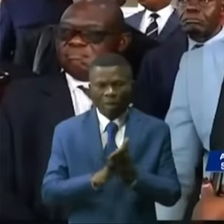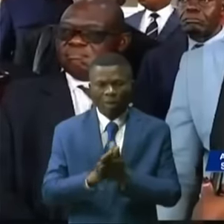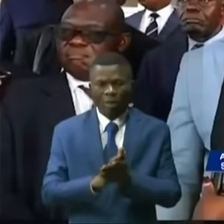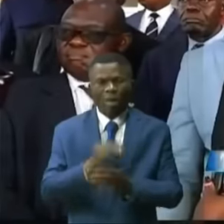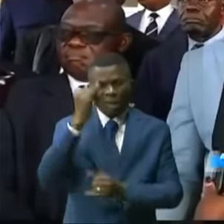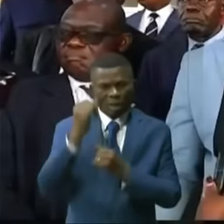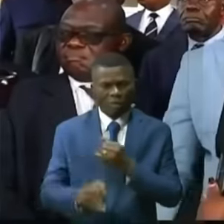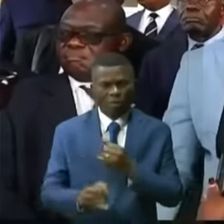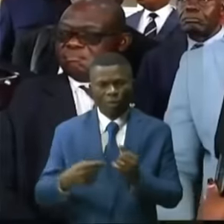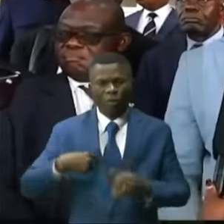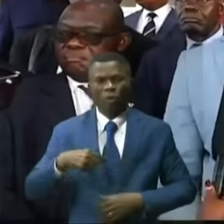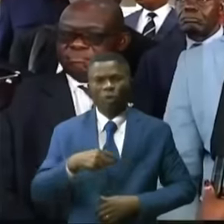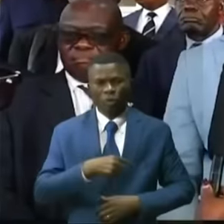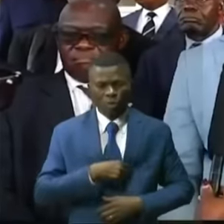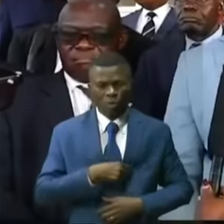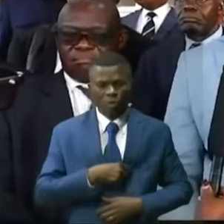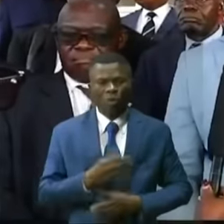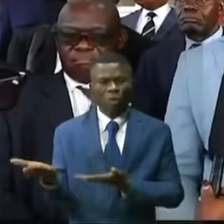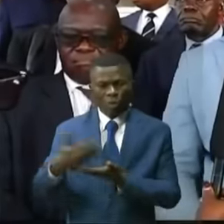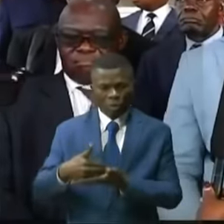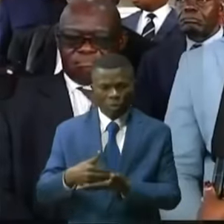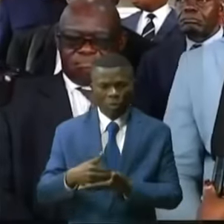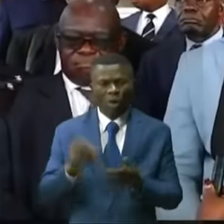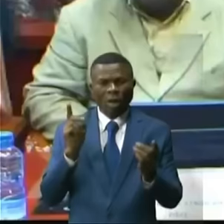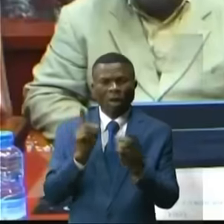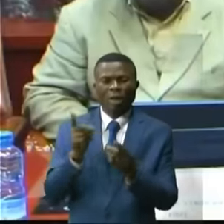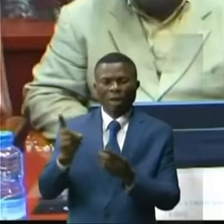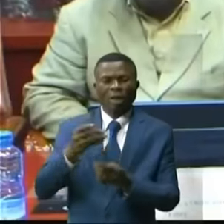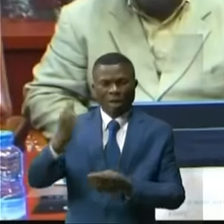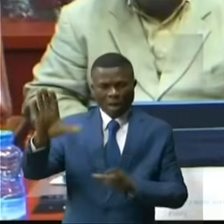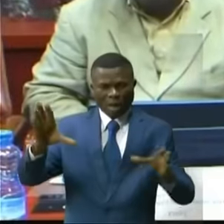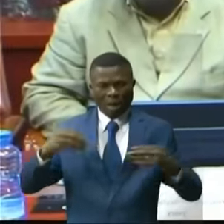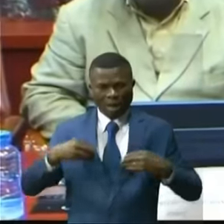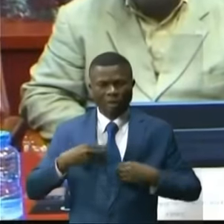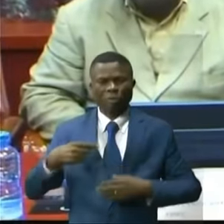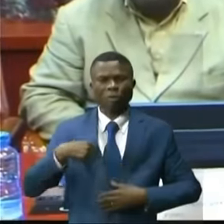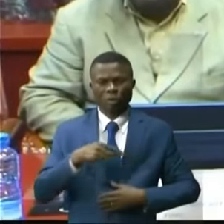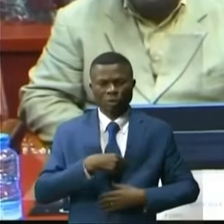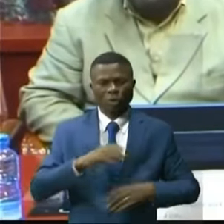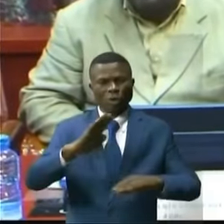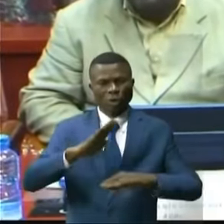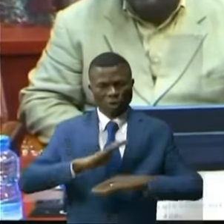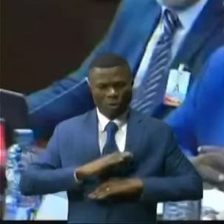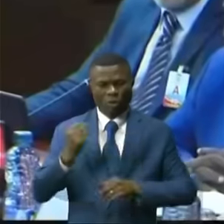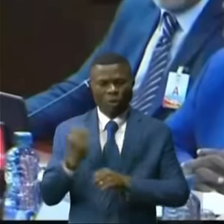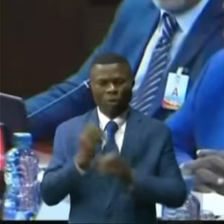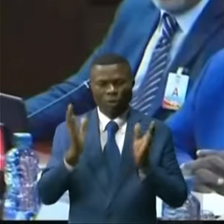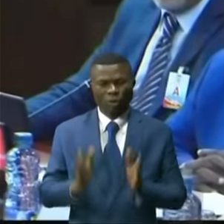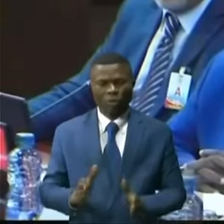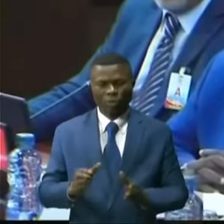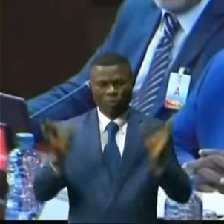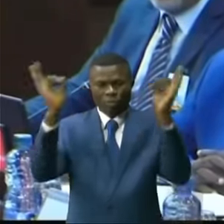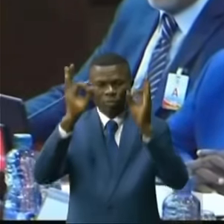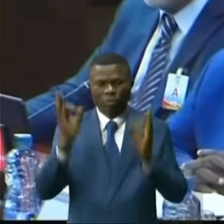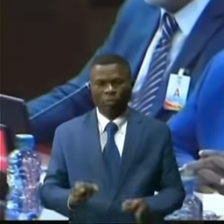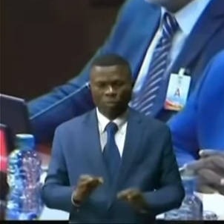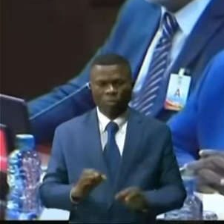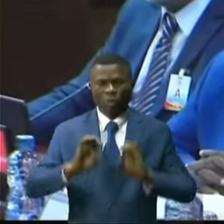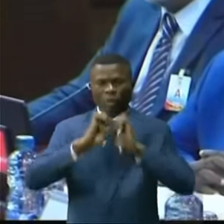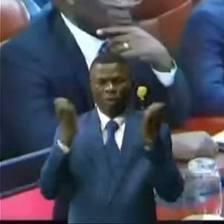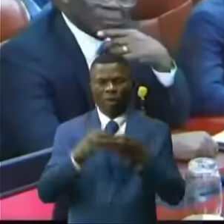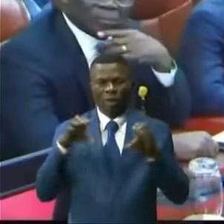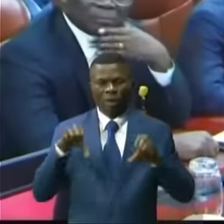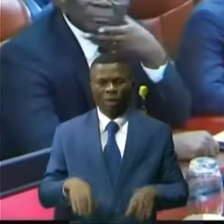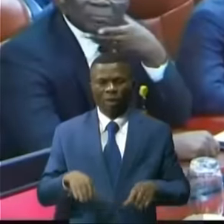la fin que nous puissions revenir encore vers lui il va nous recevoir satisfaction côté employeur la Fédération des Entreprises du